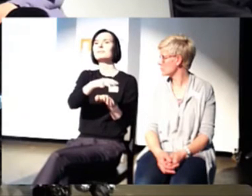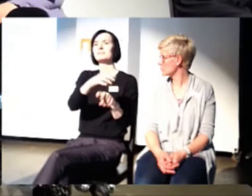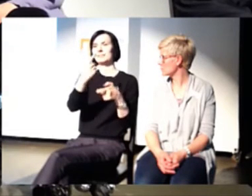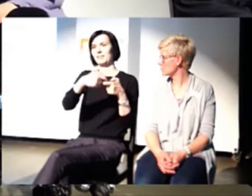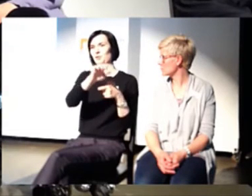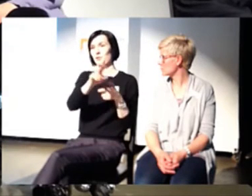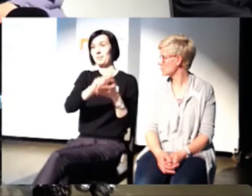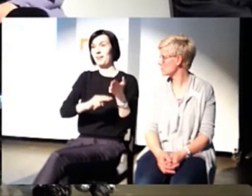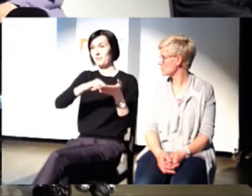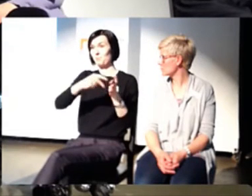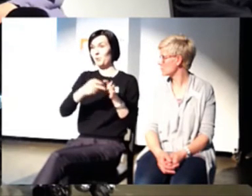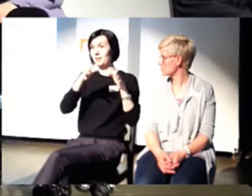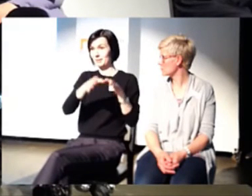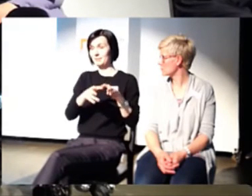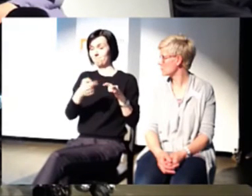residenssistä.